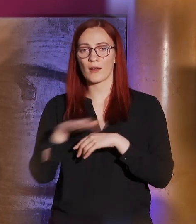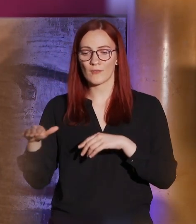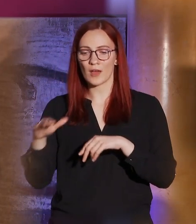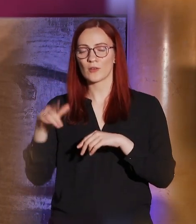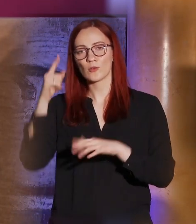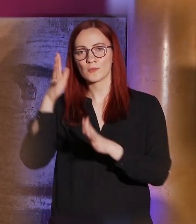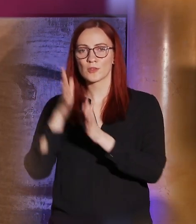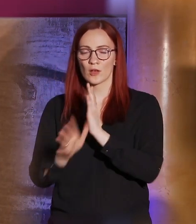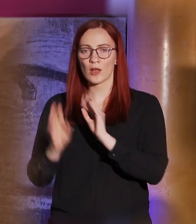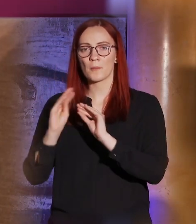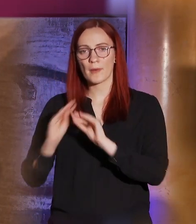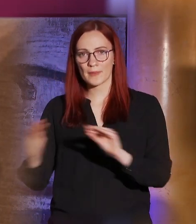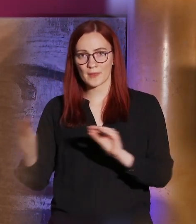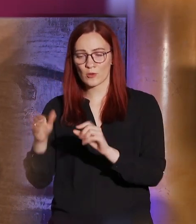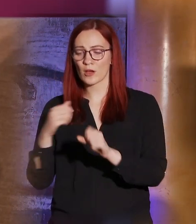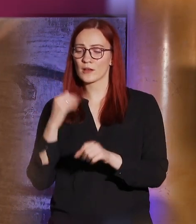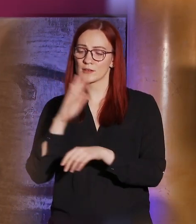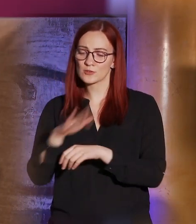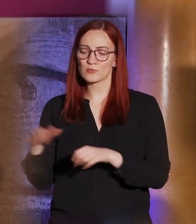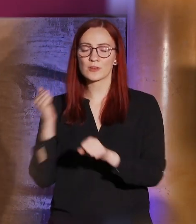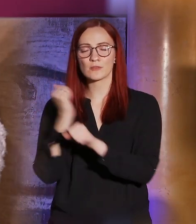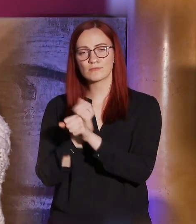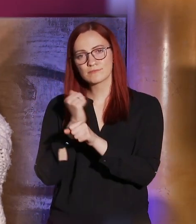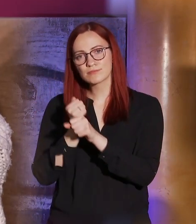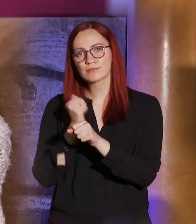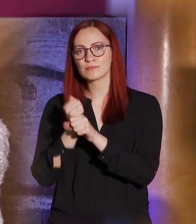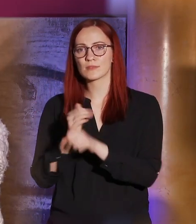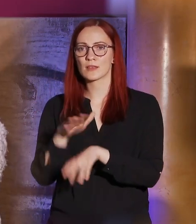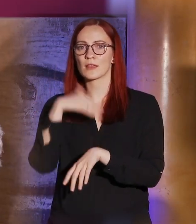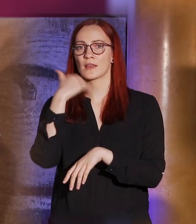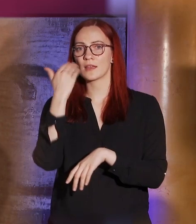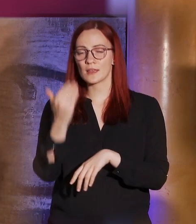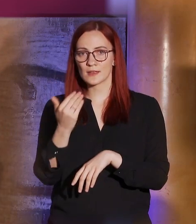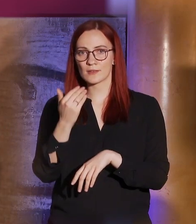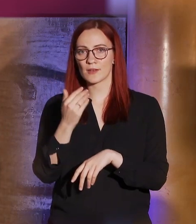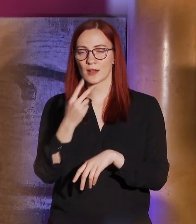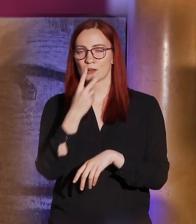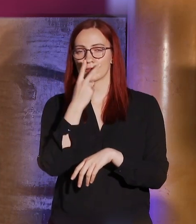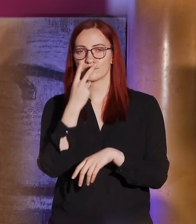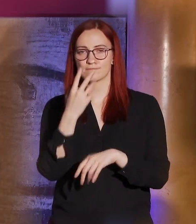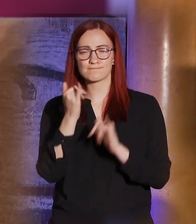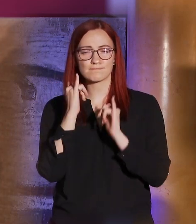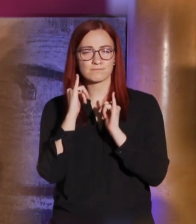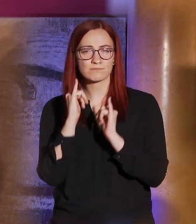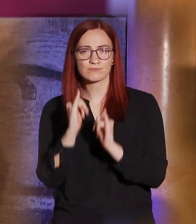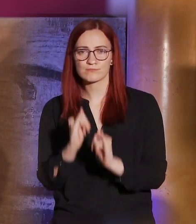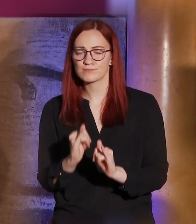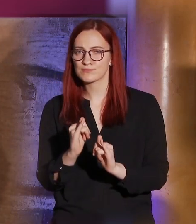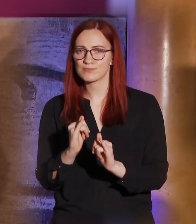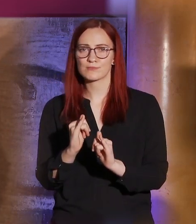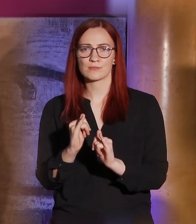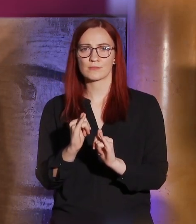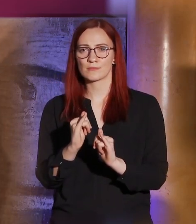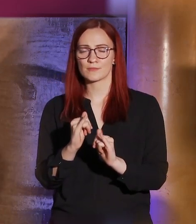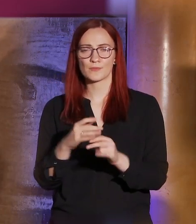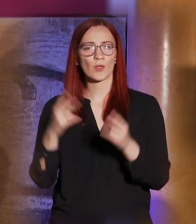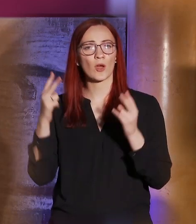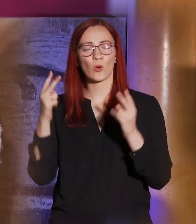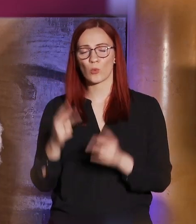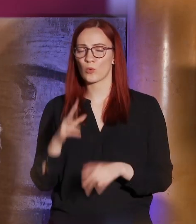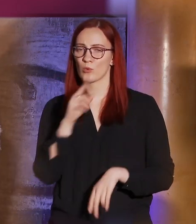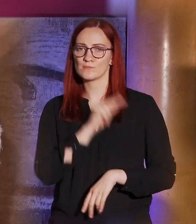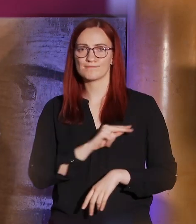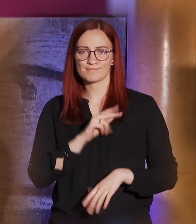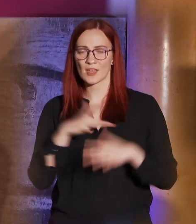vaikais. Ir štai prarandau didžiąją dalį regėjimo, turėjau nutraukti savo darbus,